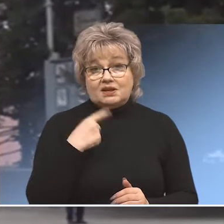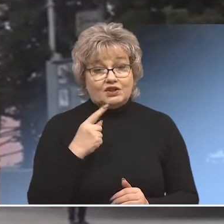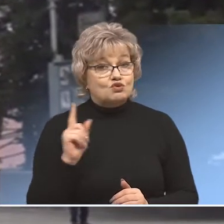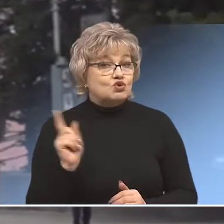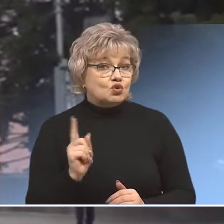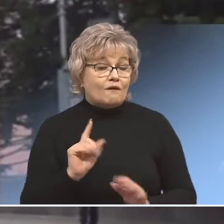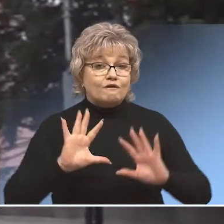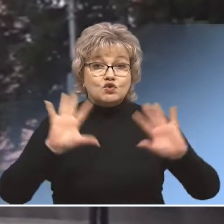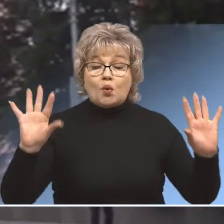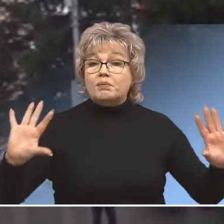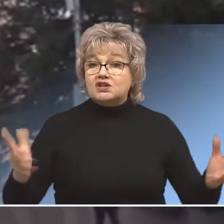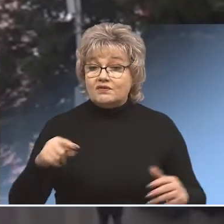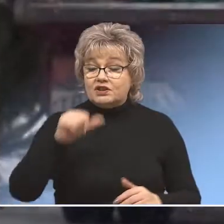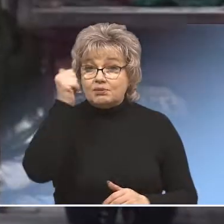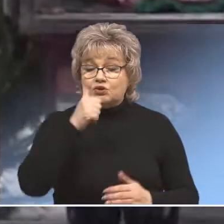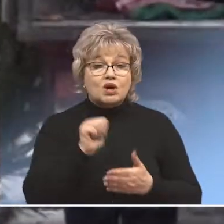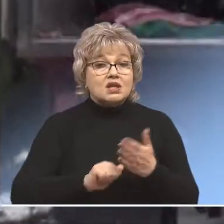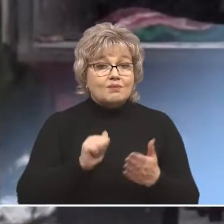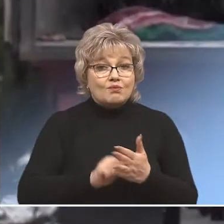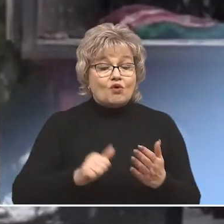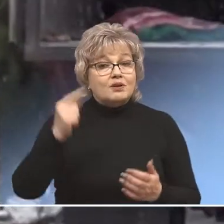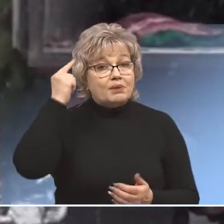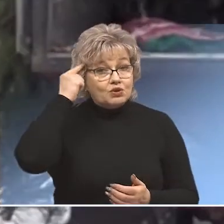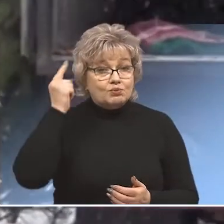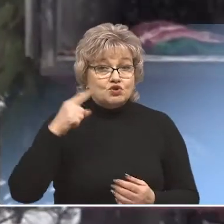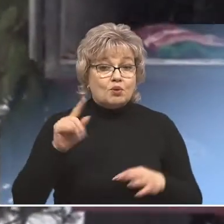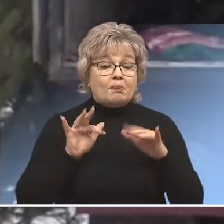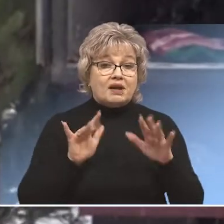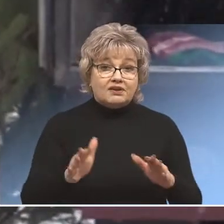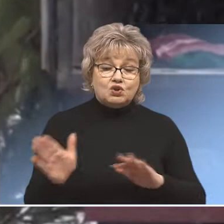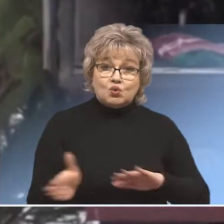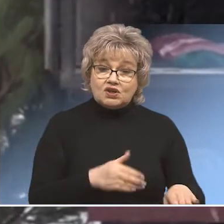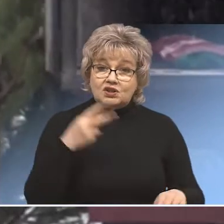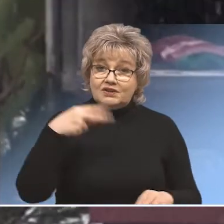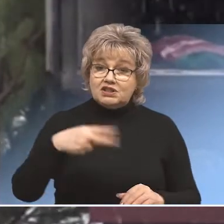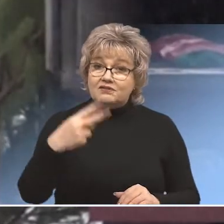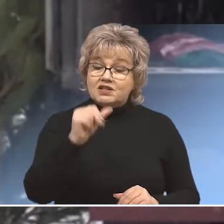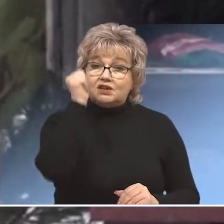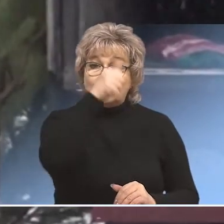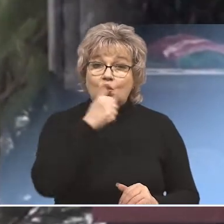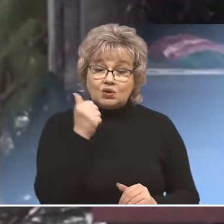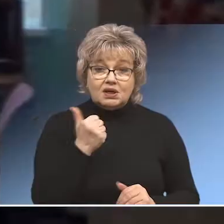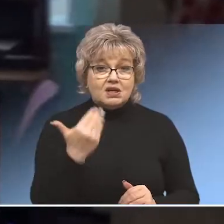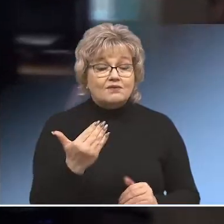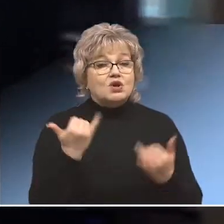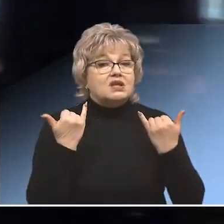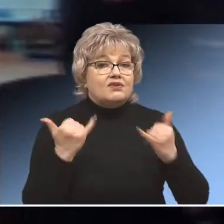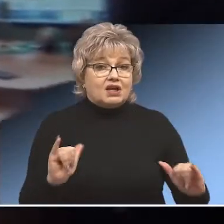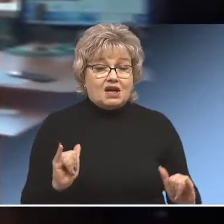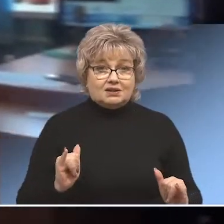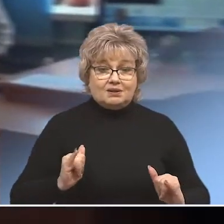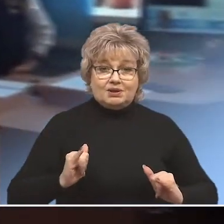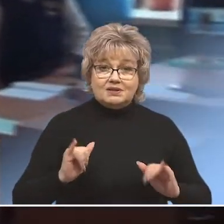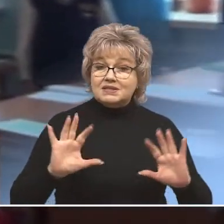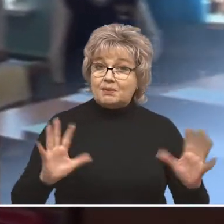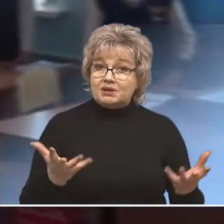говорит: все происшедшее в этом году не повод ли замахнуться на то, чтобы проводить уходящий 2020 год с его невероятными